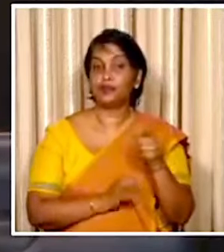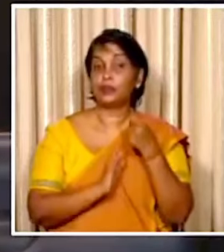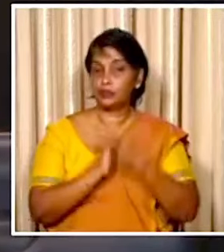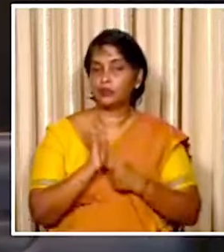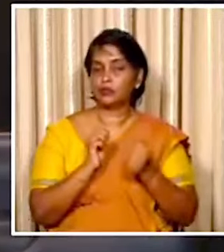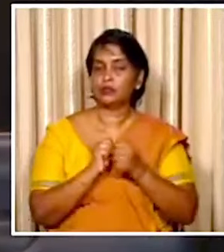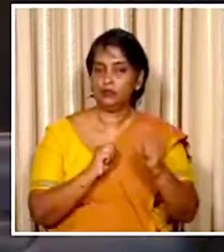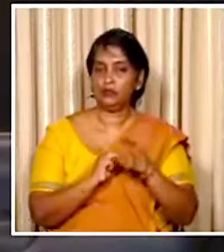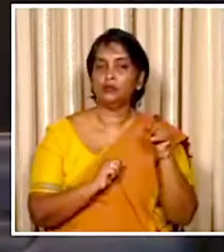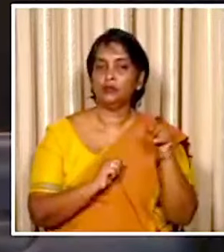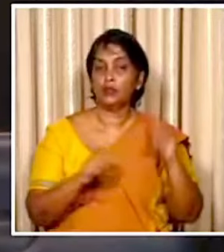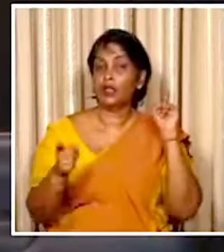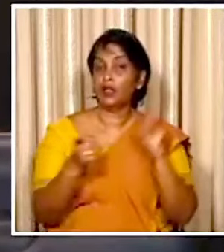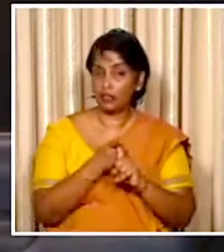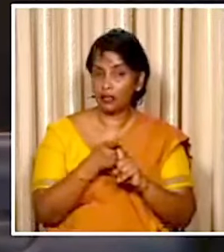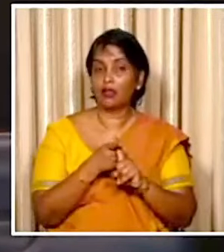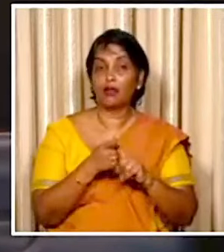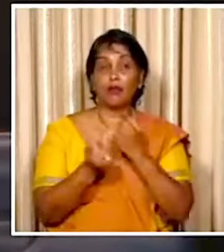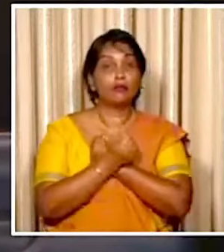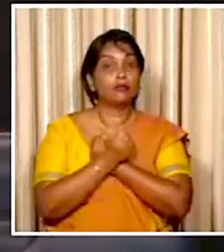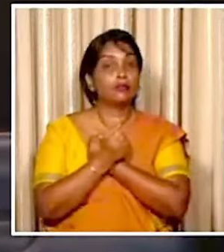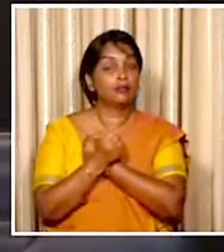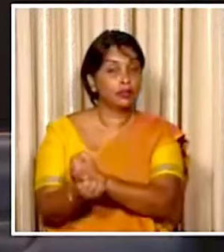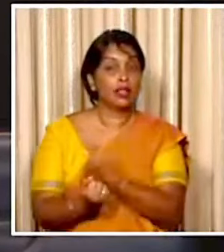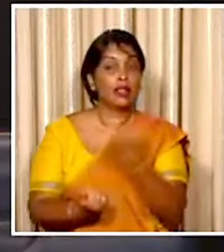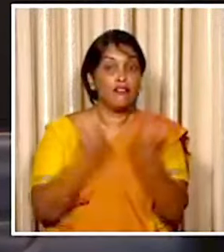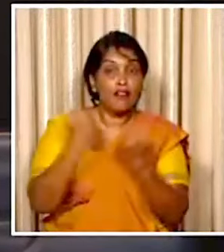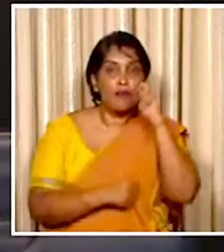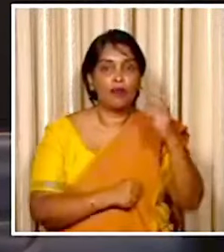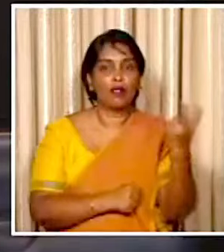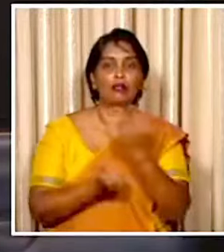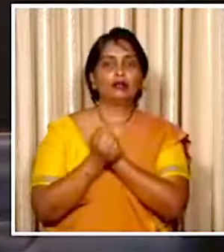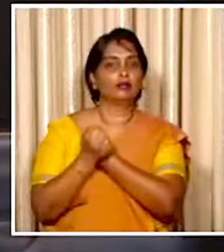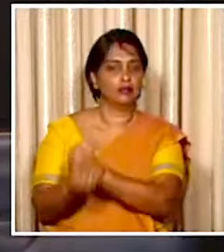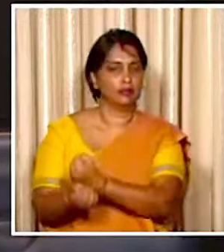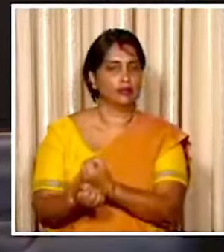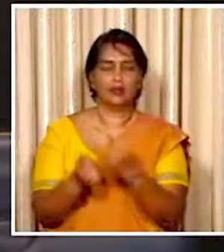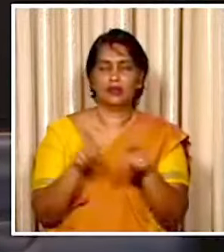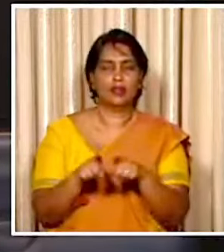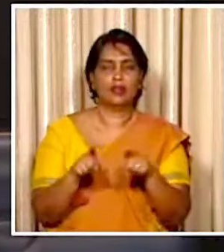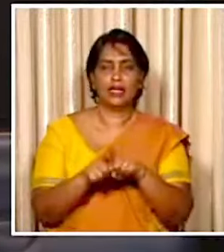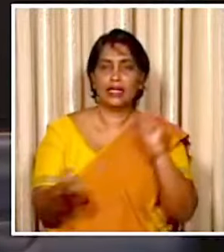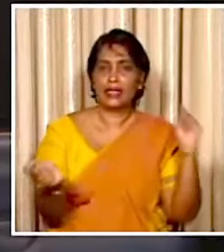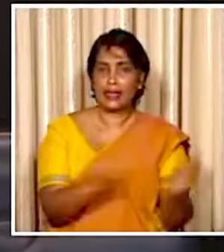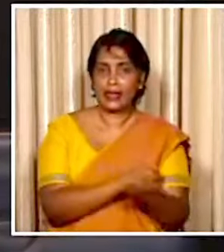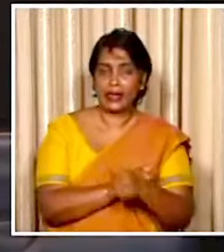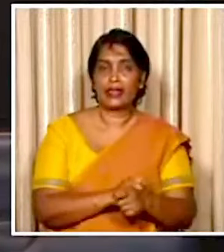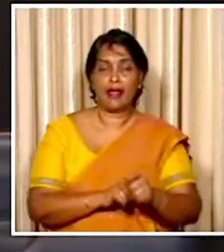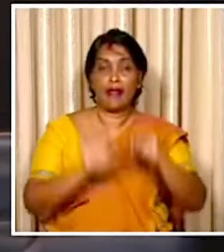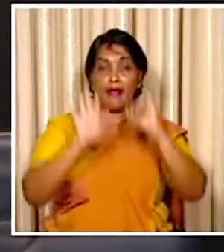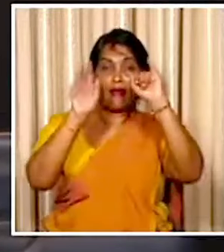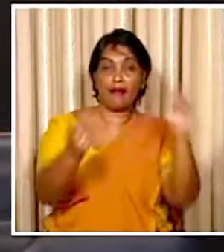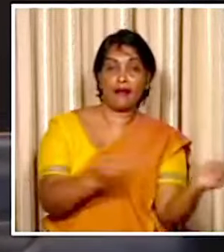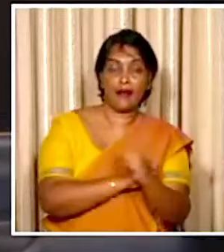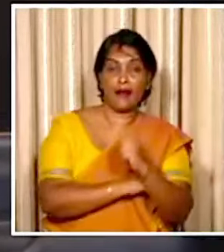ක්‍රියාත්මක කරනවා. දැන් තරගයේ අන්තිමට අත්අඩංගුවට ගත්තේ ෆ්‍රේස් පැදපු අය. දැන් මේක හරියට ක්‍රිකට් මැච් එකක හයයි පාරක් ගාලා බෝලේ